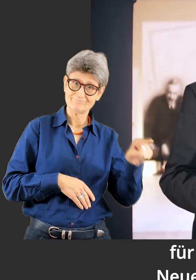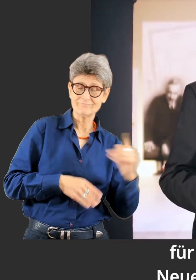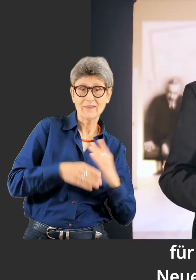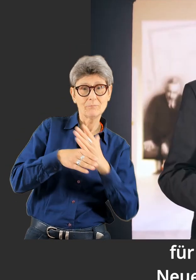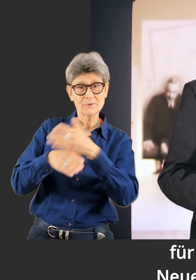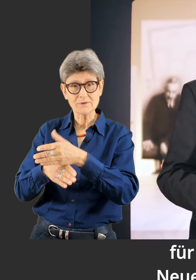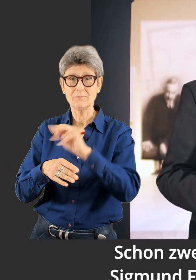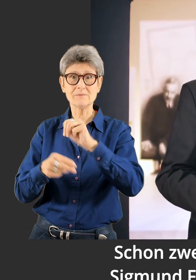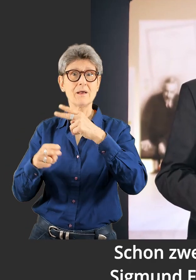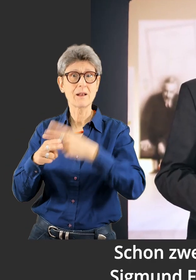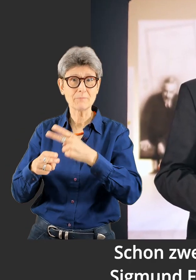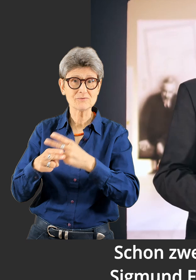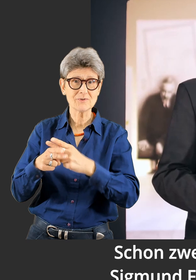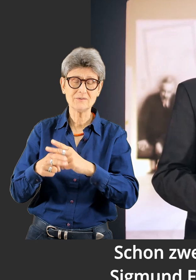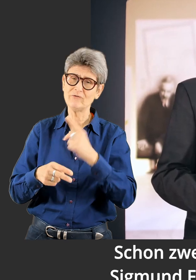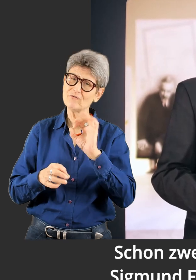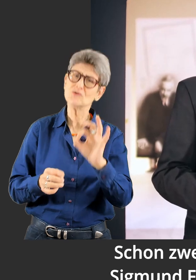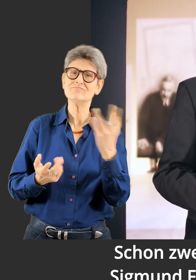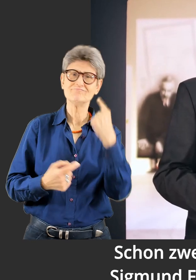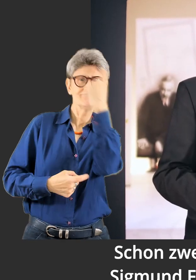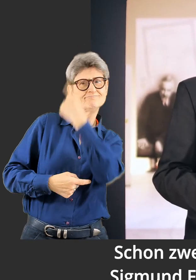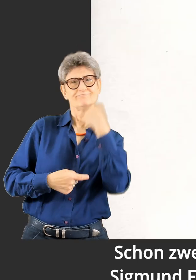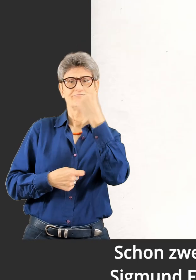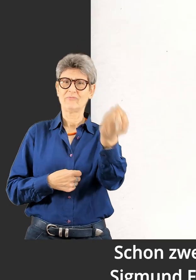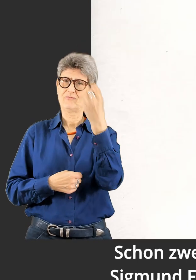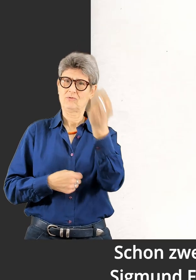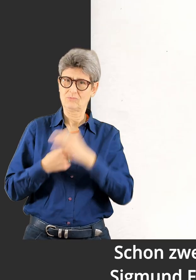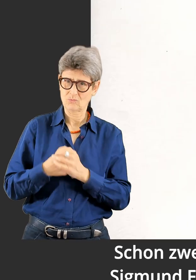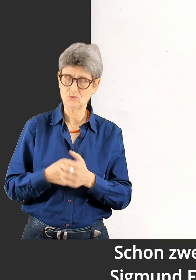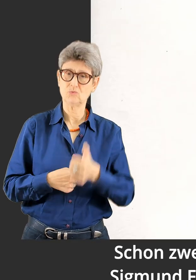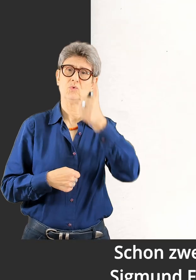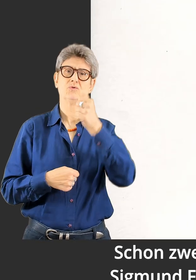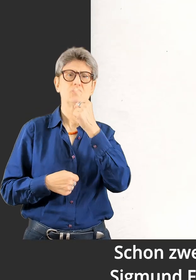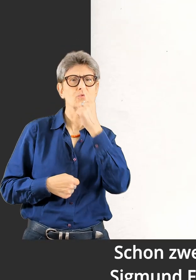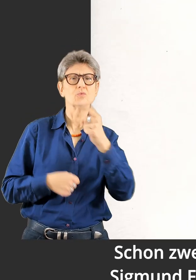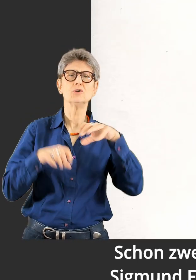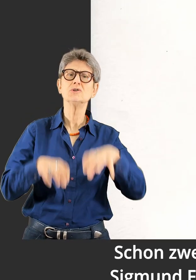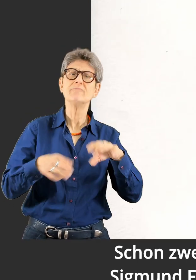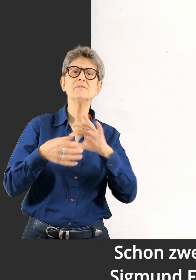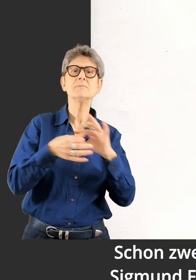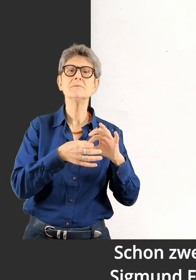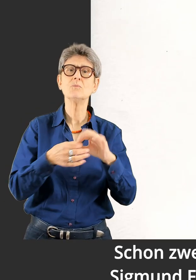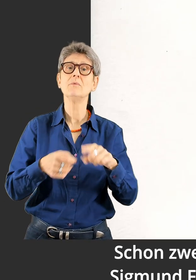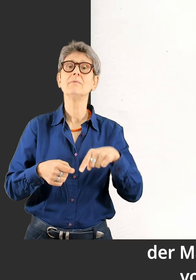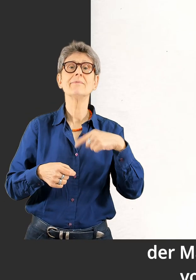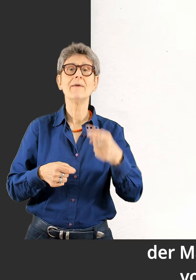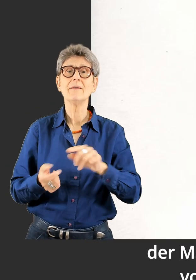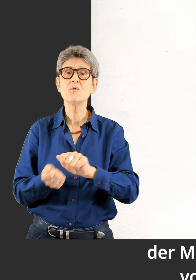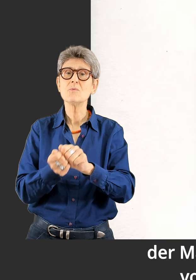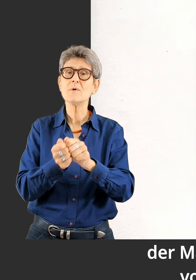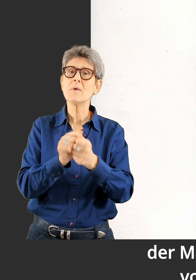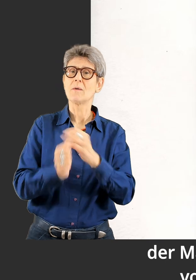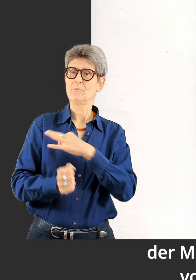Hamburgs. Schon zwei Jahre später erhielt er Besuch von Sigmund Freud, dem Wiener Psychoanalytiker, der Max